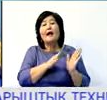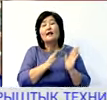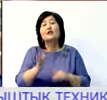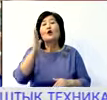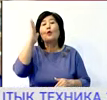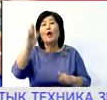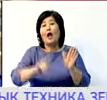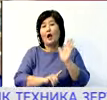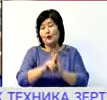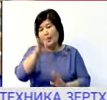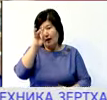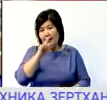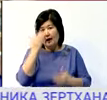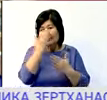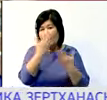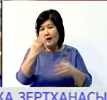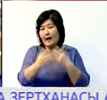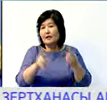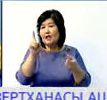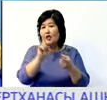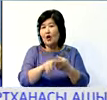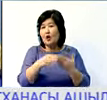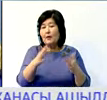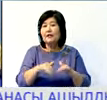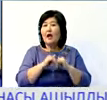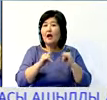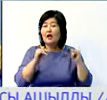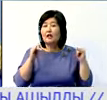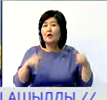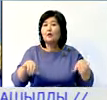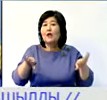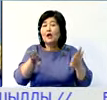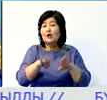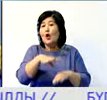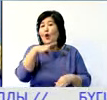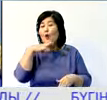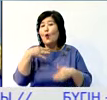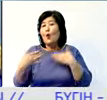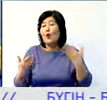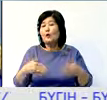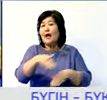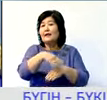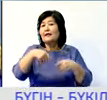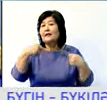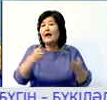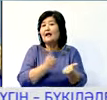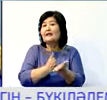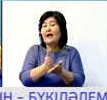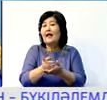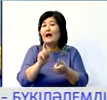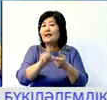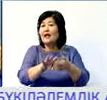болғалы тұр. Қазақстан халықаралық байланыстарын дамыту түсу үшін көп жақты сыртқы саяси бағытын